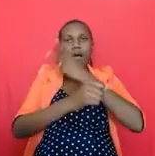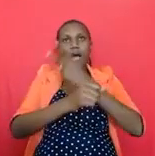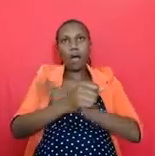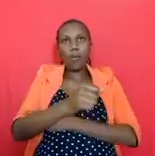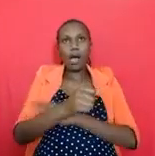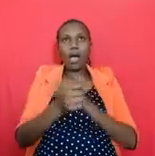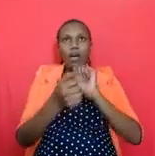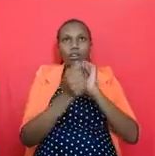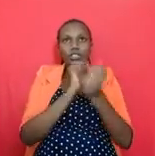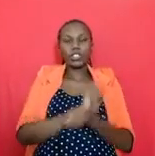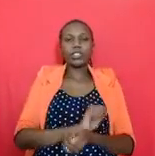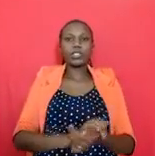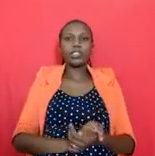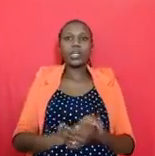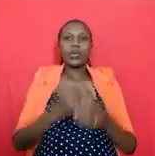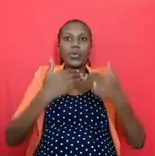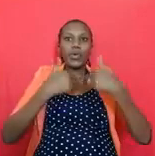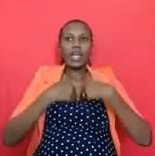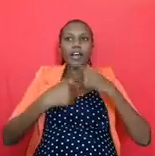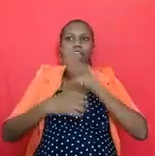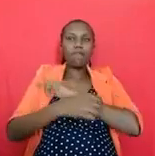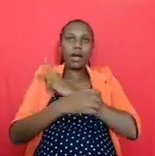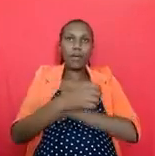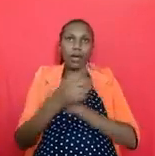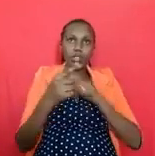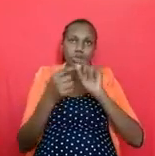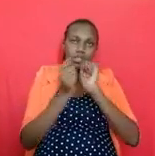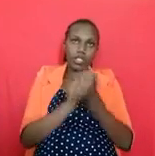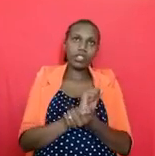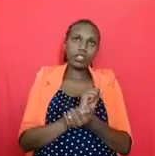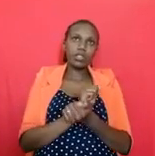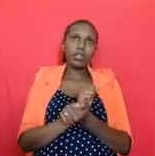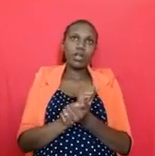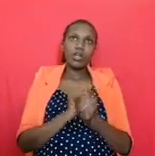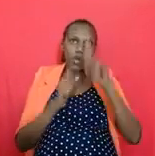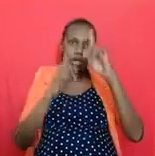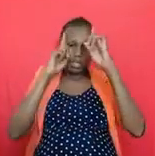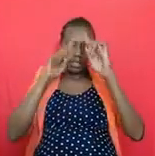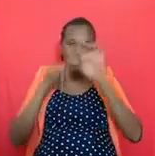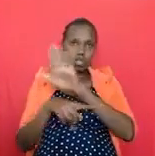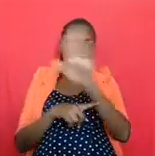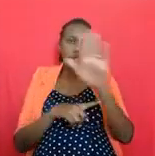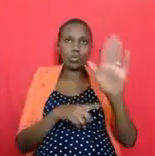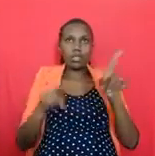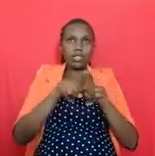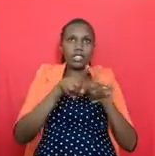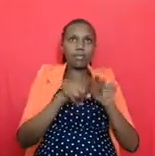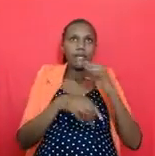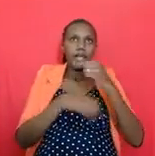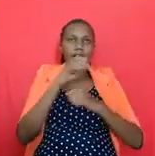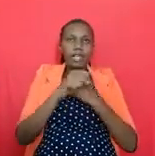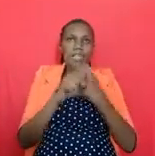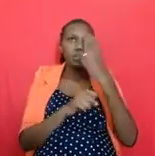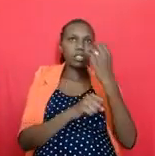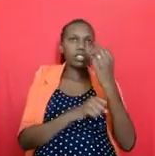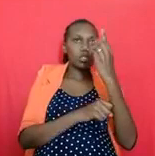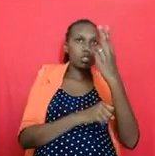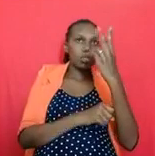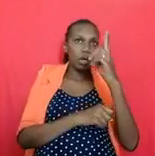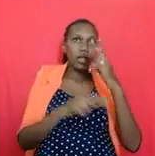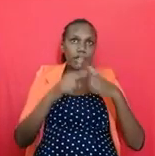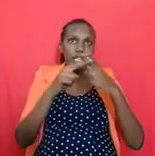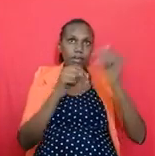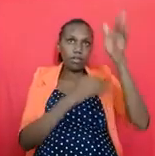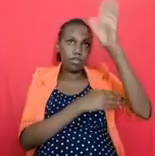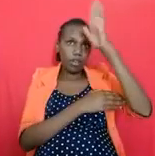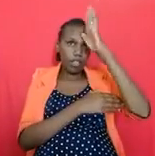wa gucenjia kuri na uhoti wa gucenjia matua ni maku mwaka wa 2021 thiini wa ritwa